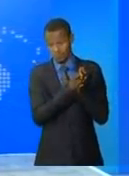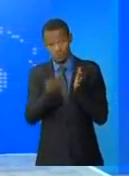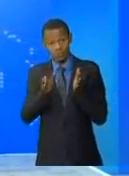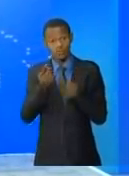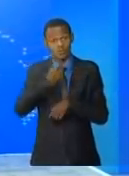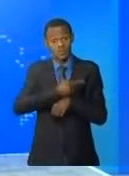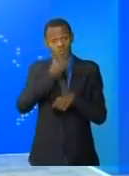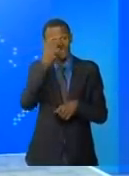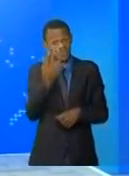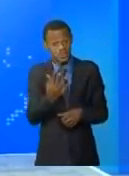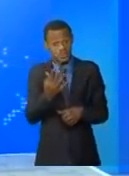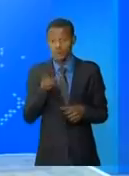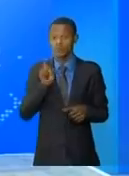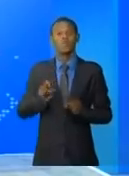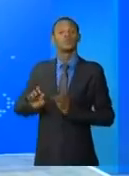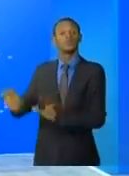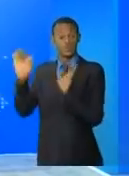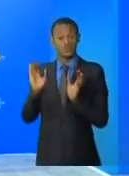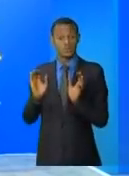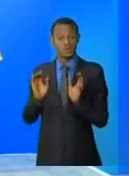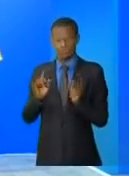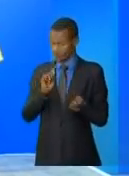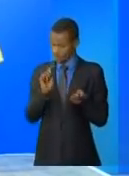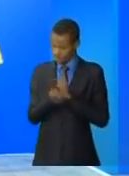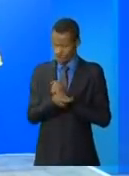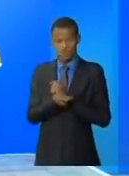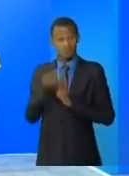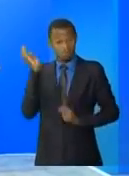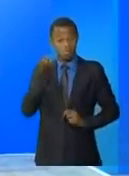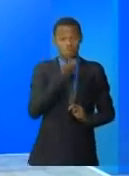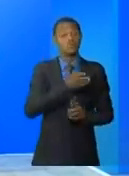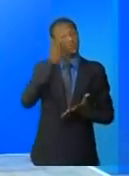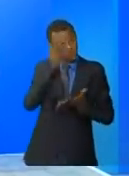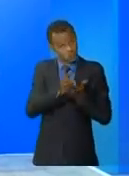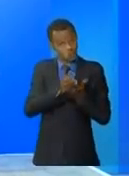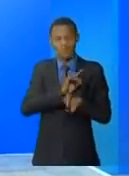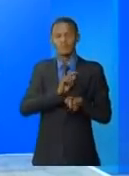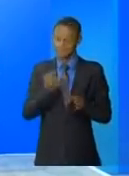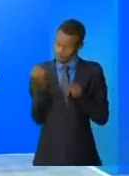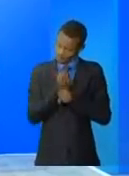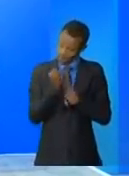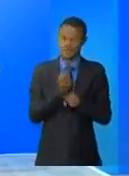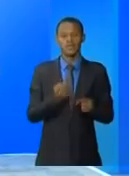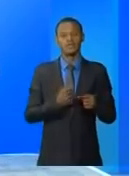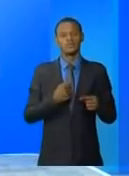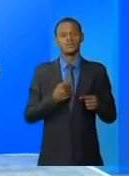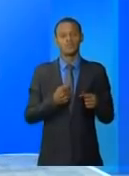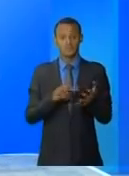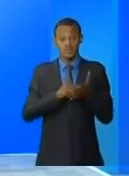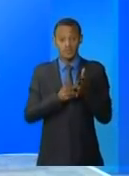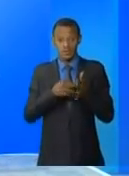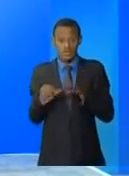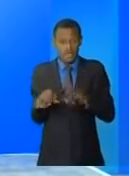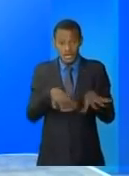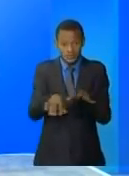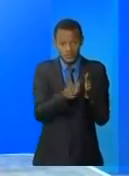blanches. L'opération Armes blanches contre outils de travail débute du 20 au 28 février à Kinshasa. Son initiateur,